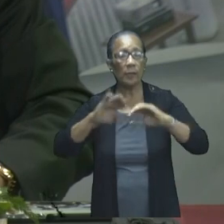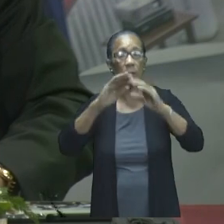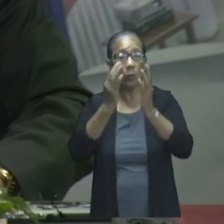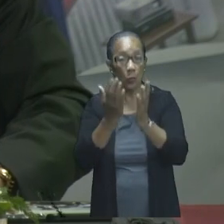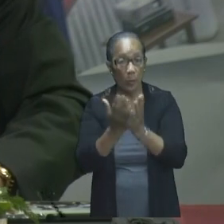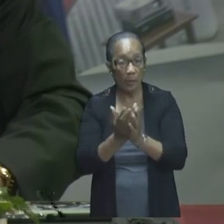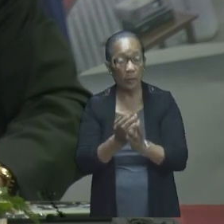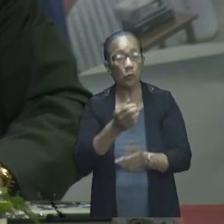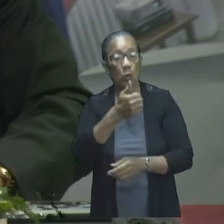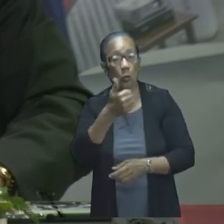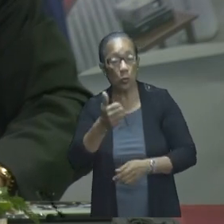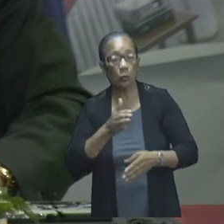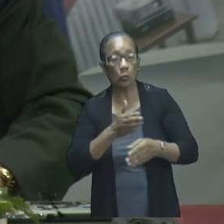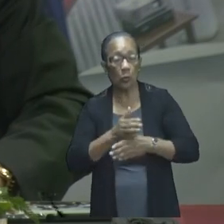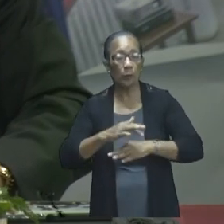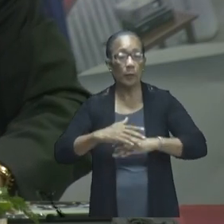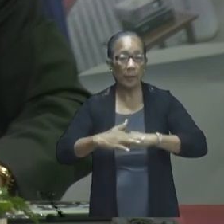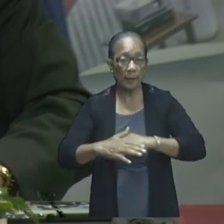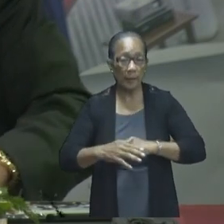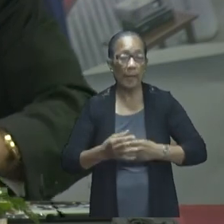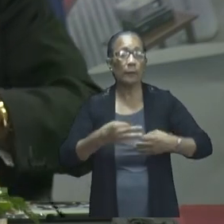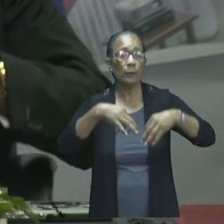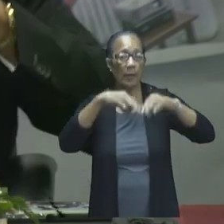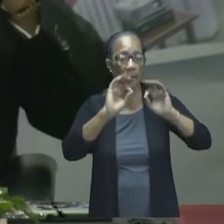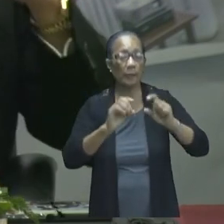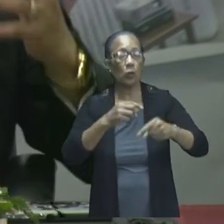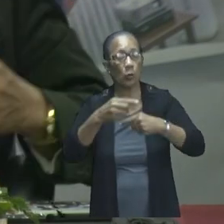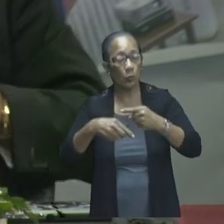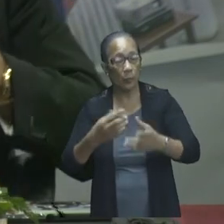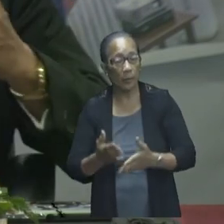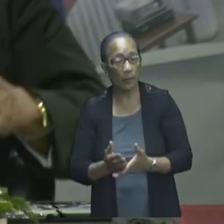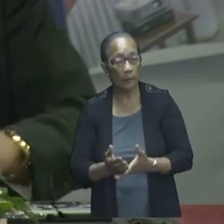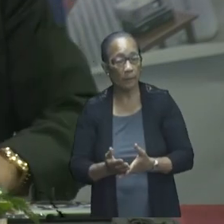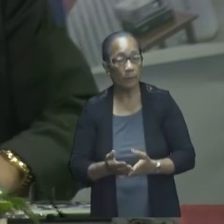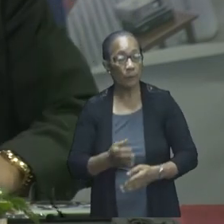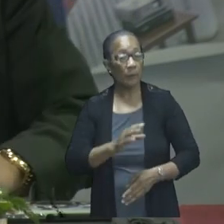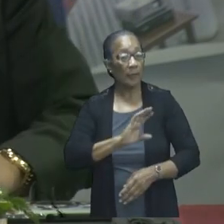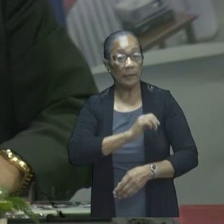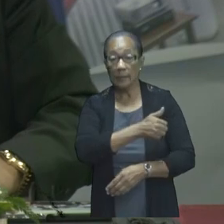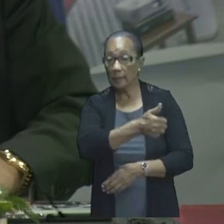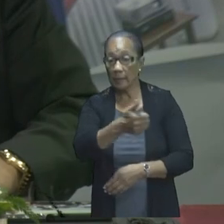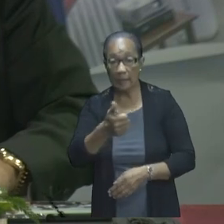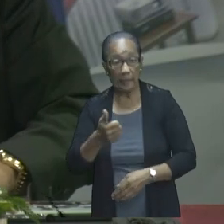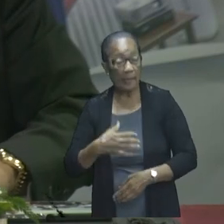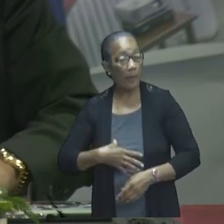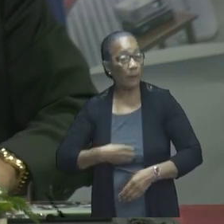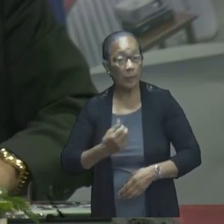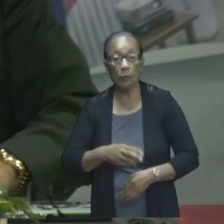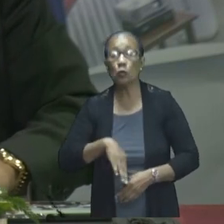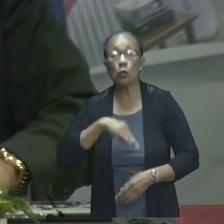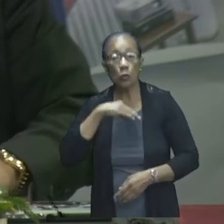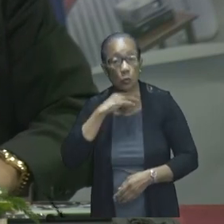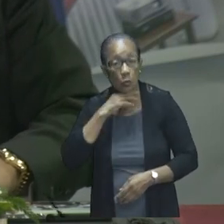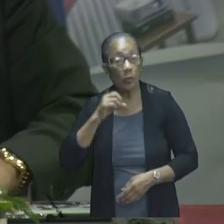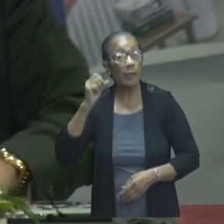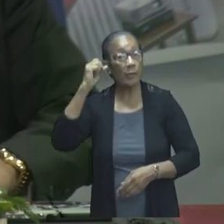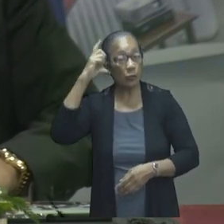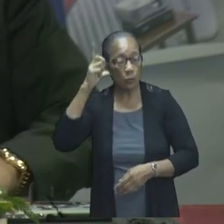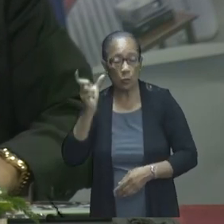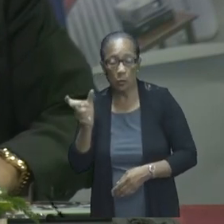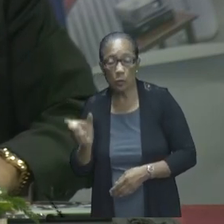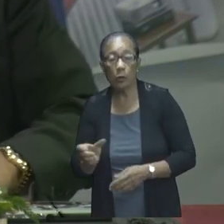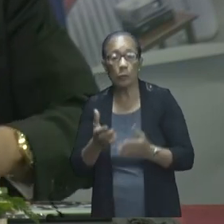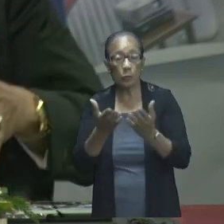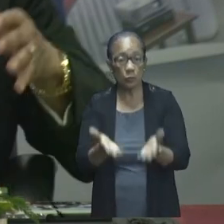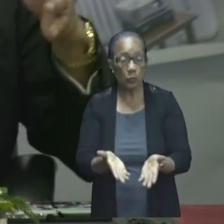te gaan doorberekenen in suriname beleid te ontwerp met natuurlijk heb je niet overal deskundige beschikbaar door daarin er je zeeuwse